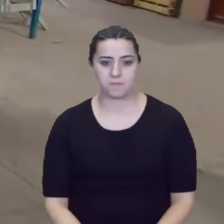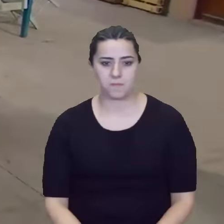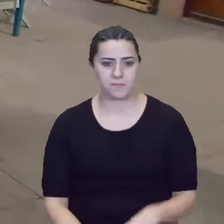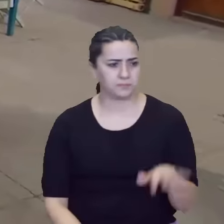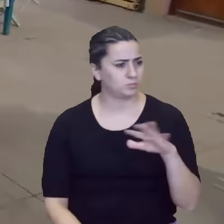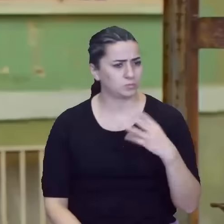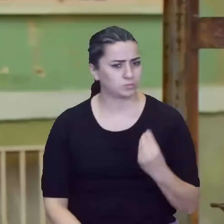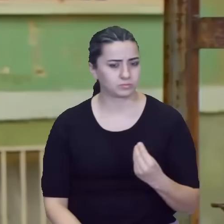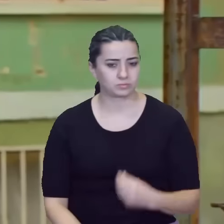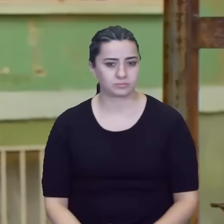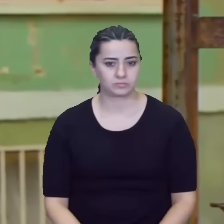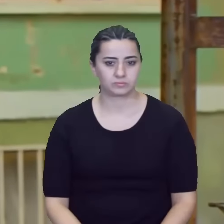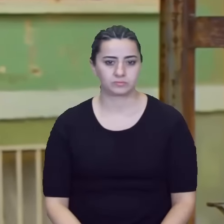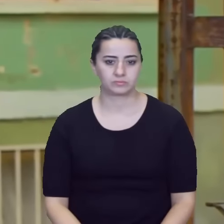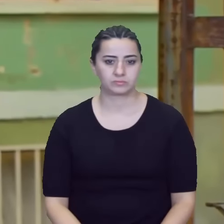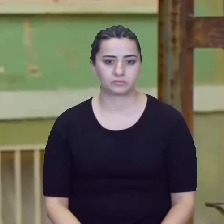Ne oluyor ya?